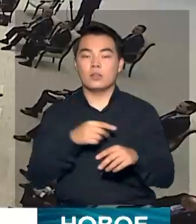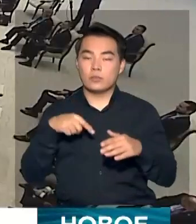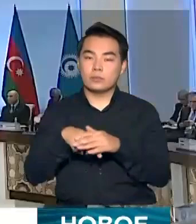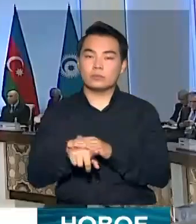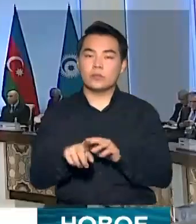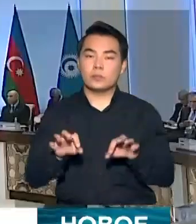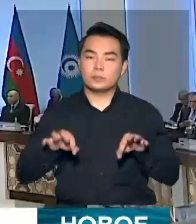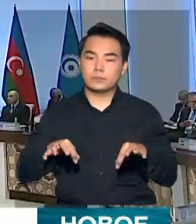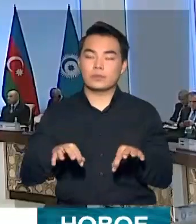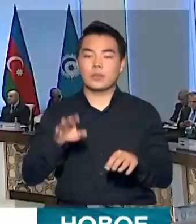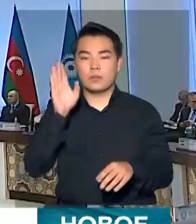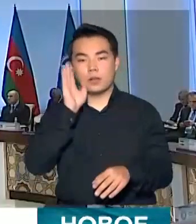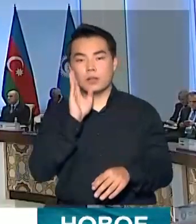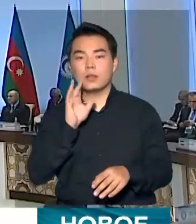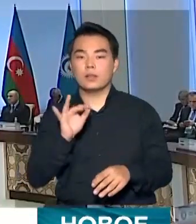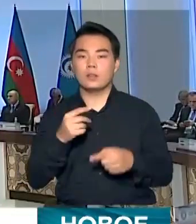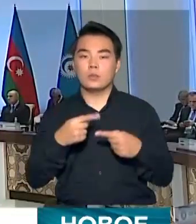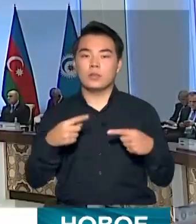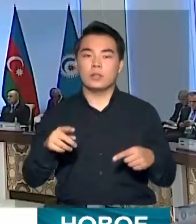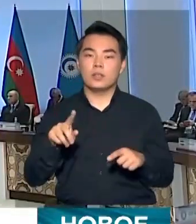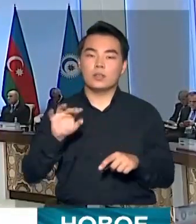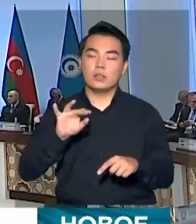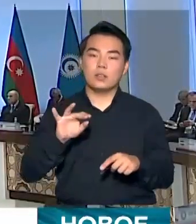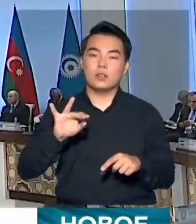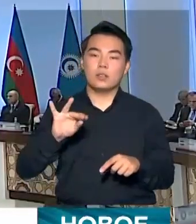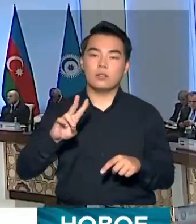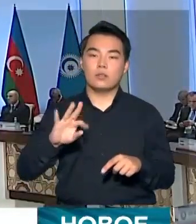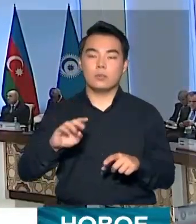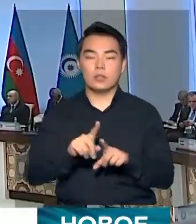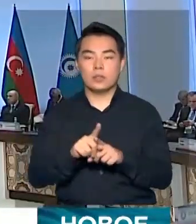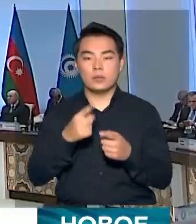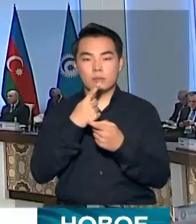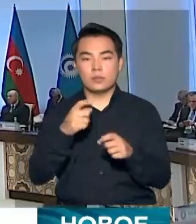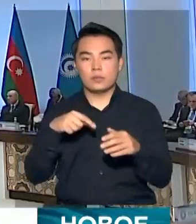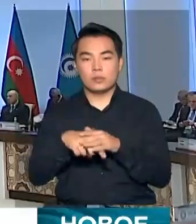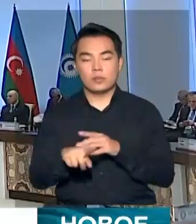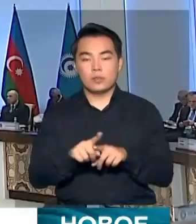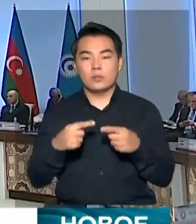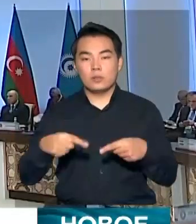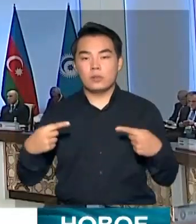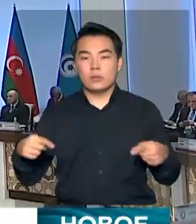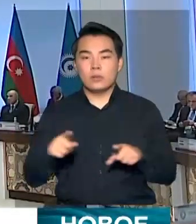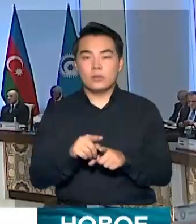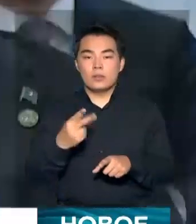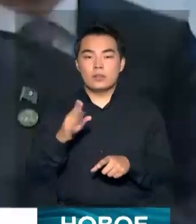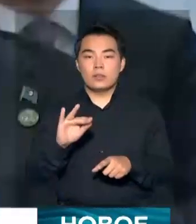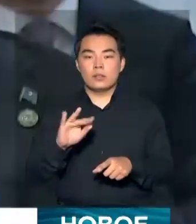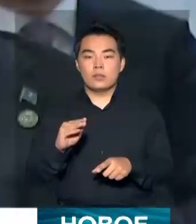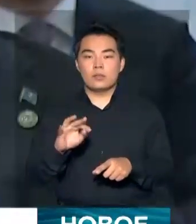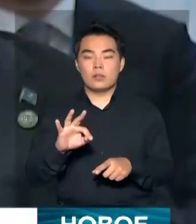су ресурстары, ақпараттық қауіпсіздік және басқа да салаларға қажетті цифрлық